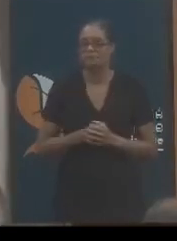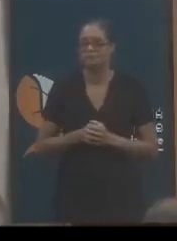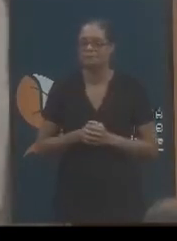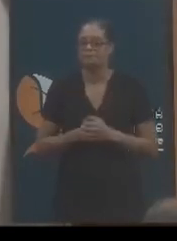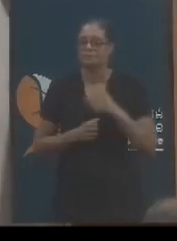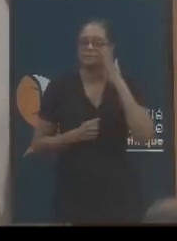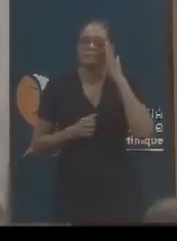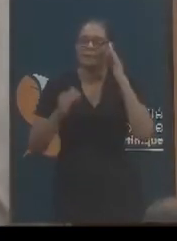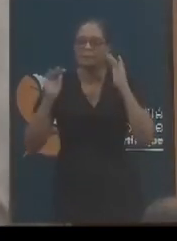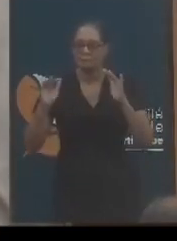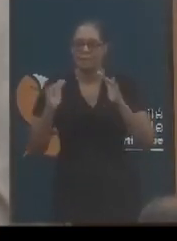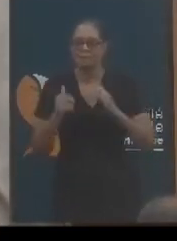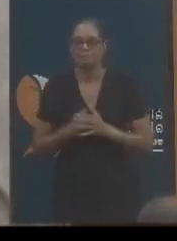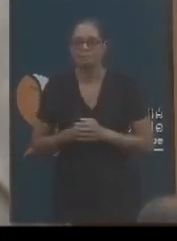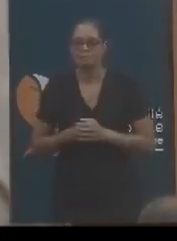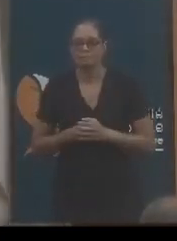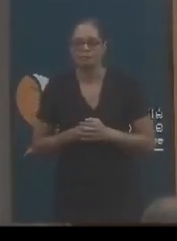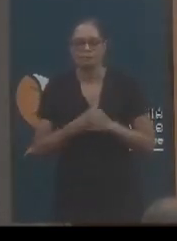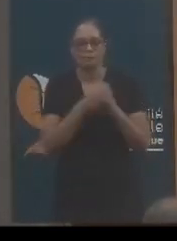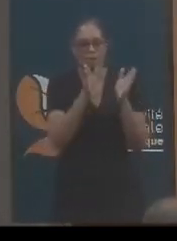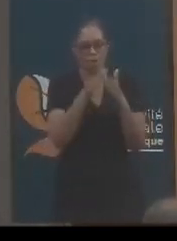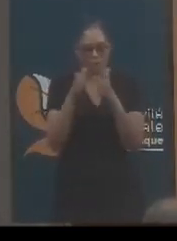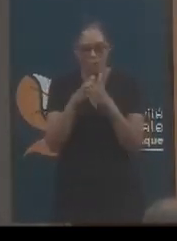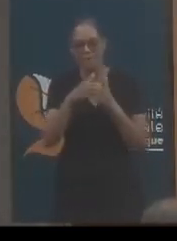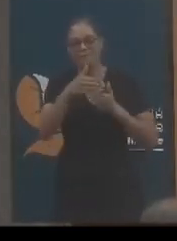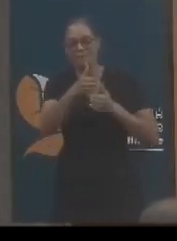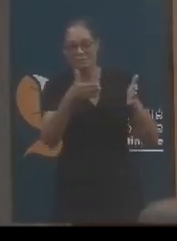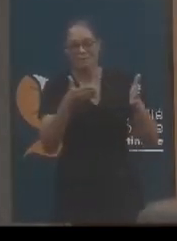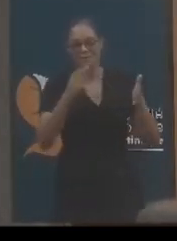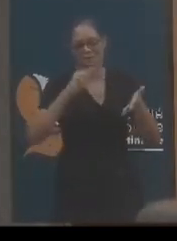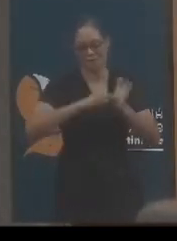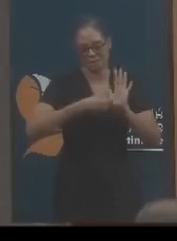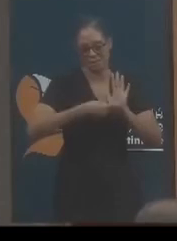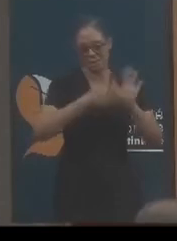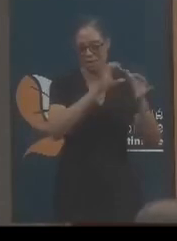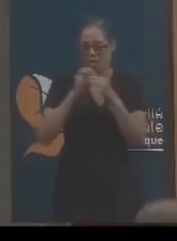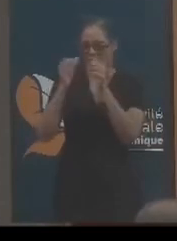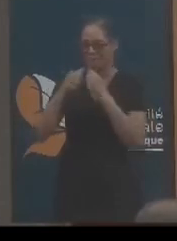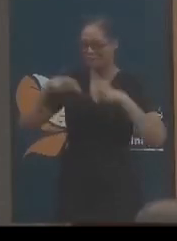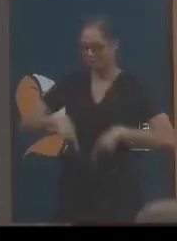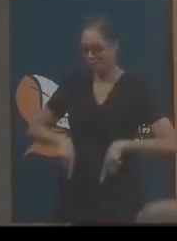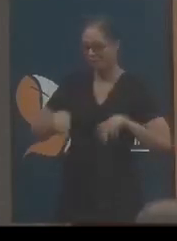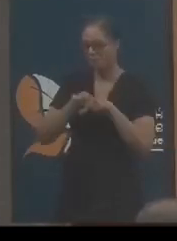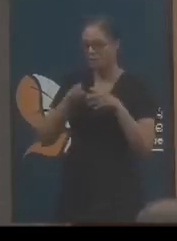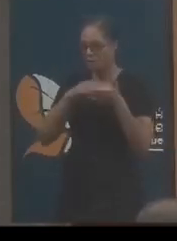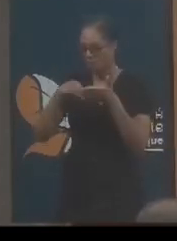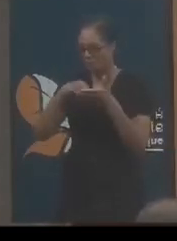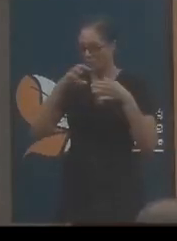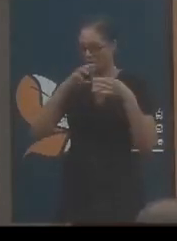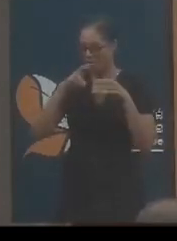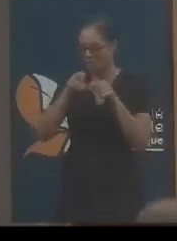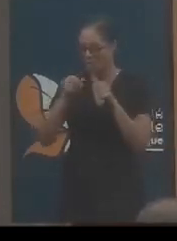pas moins que je demande à ce que les services techniques étudient avec l'État et la commune de